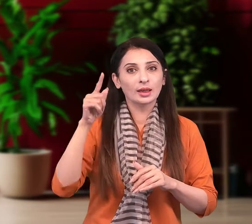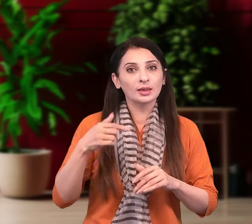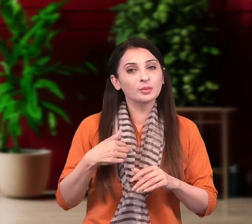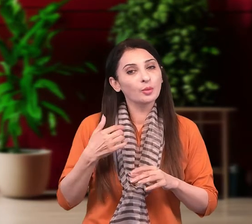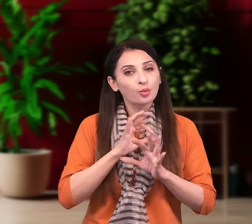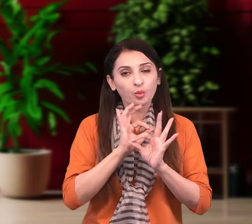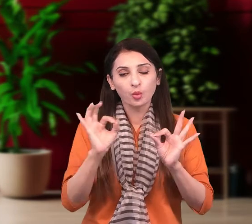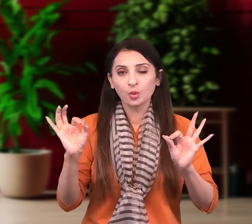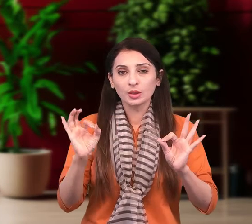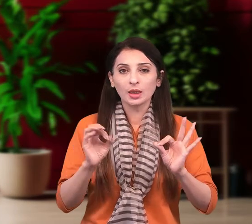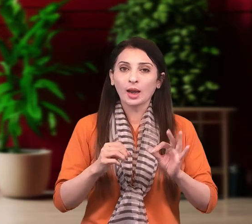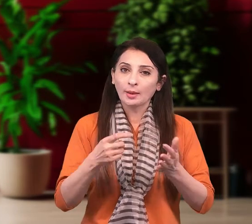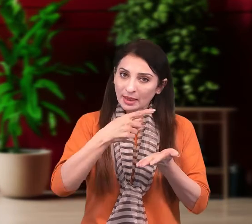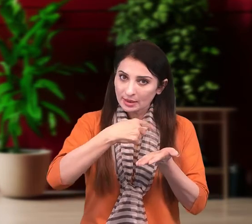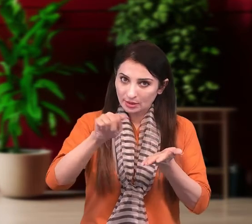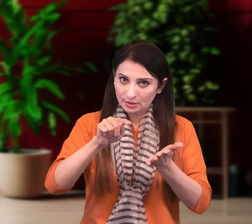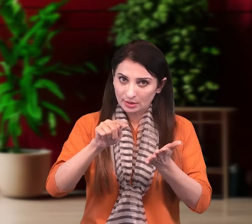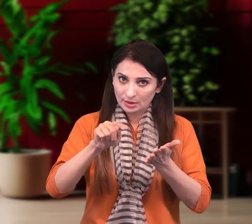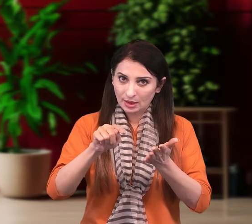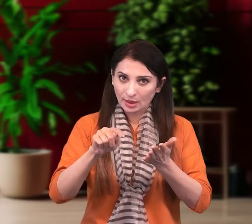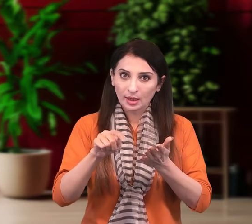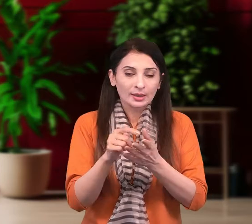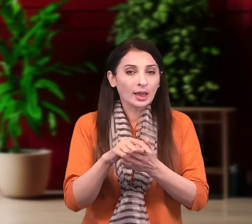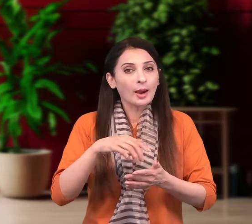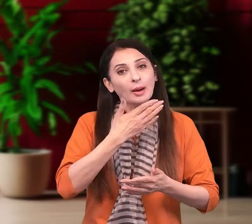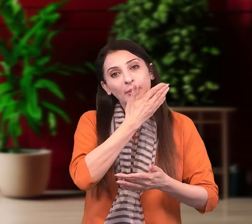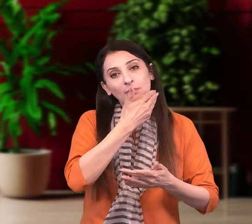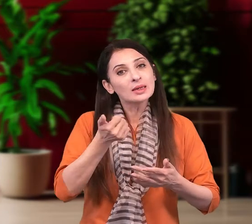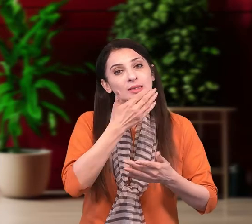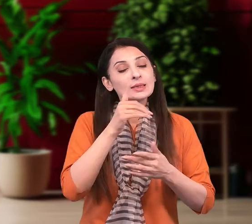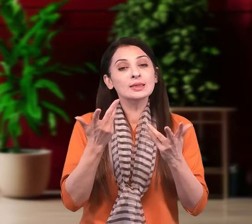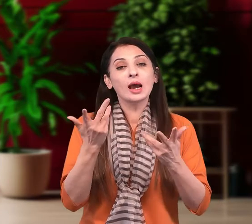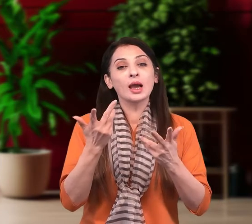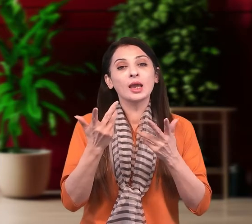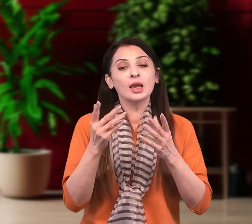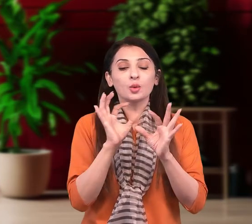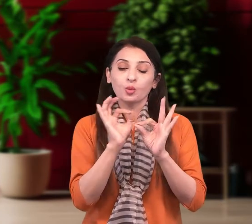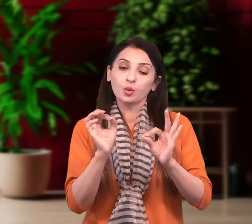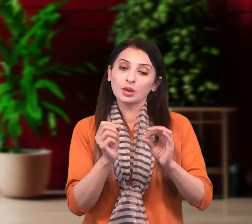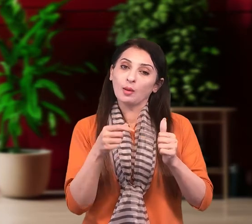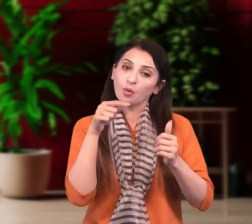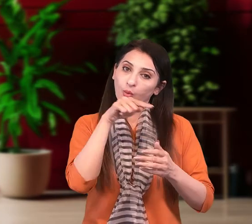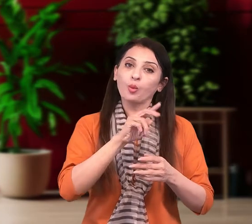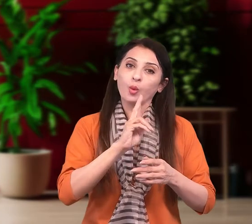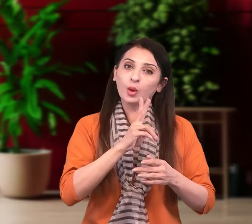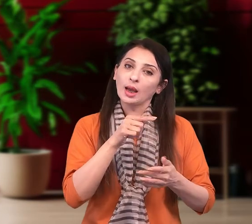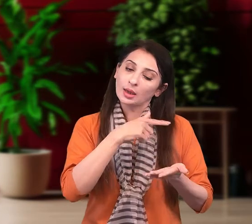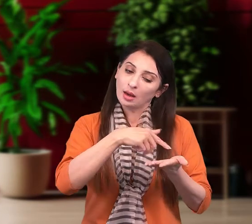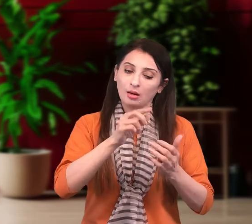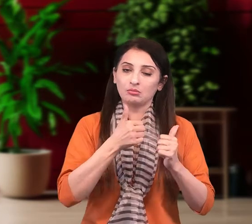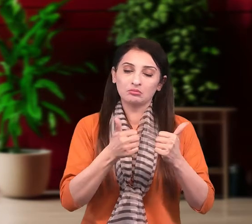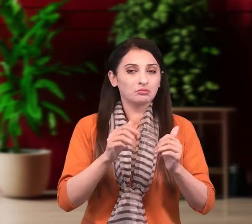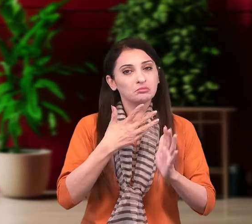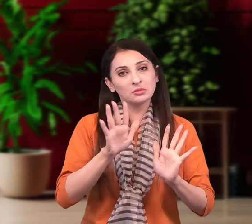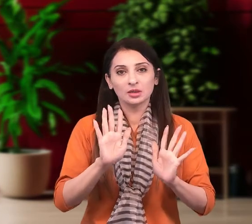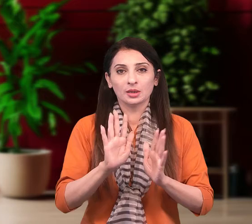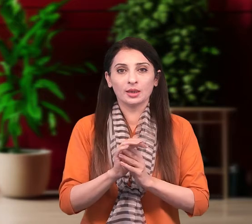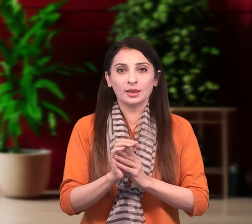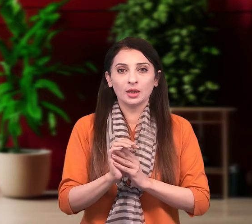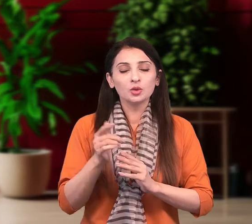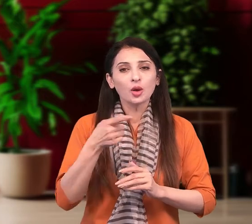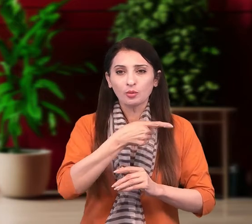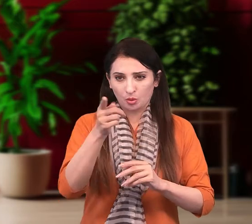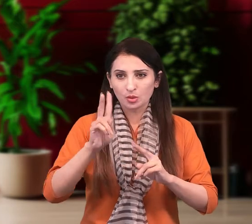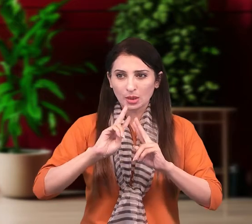जाएगा. बट आई फील कि अल्लाह ताला ने हमें फ्री विल दिया है, और हमें इस पे पूरी इजाज़त दी है टू एक्सप्लोर द फ्री